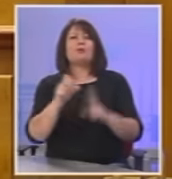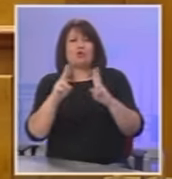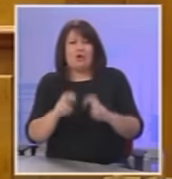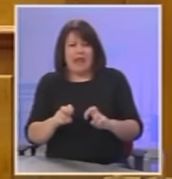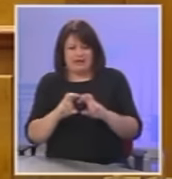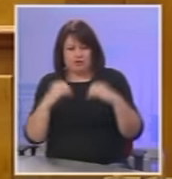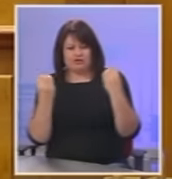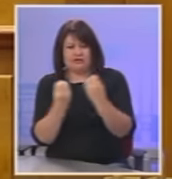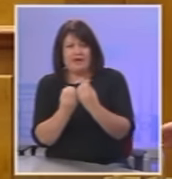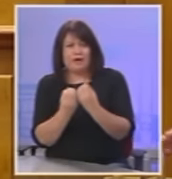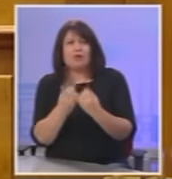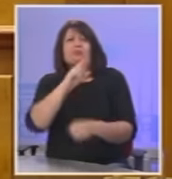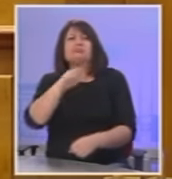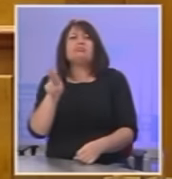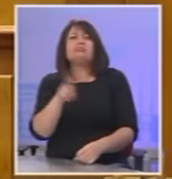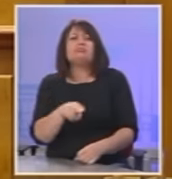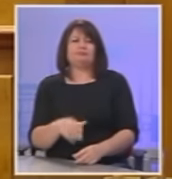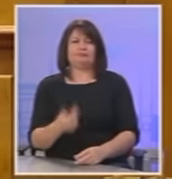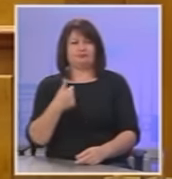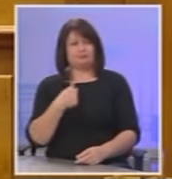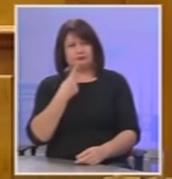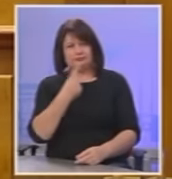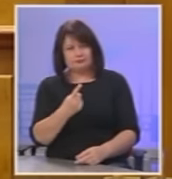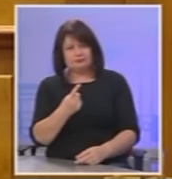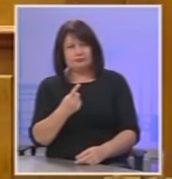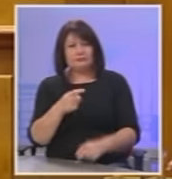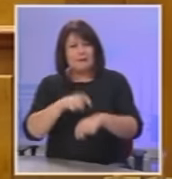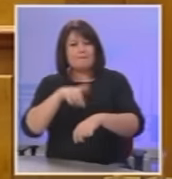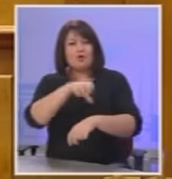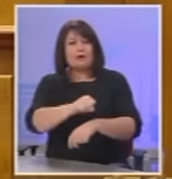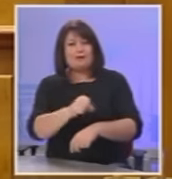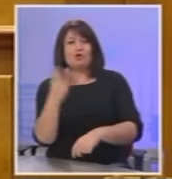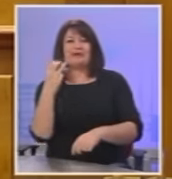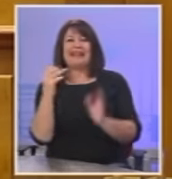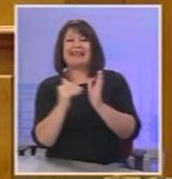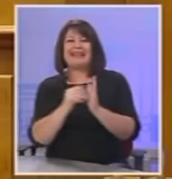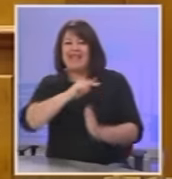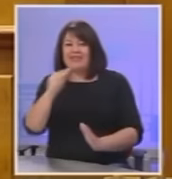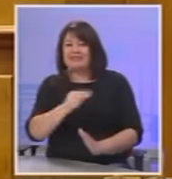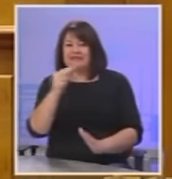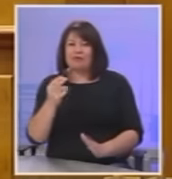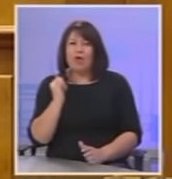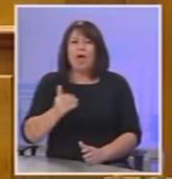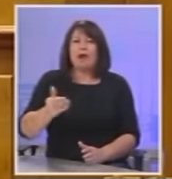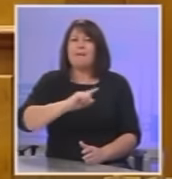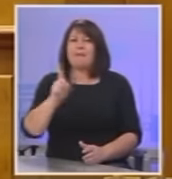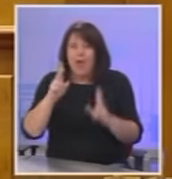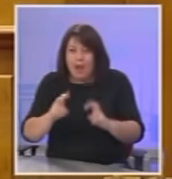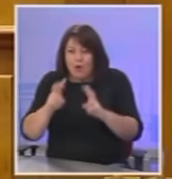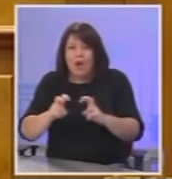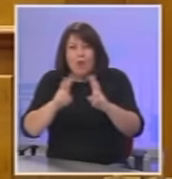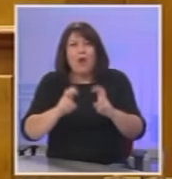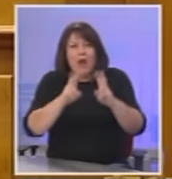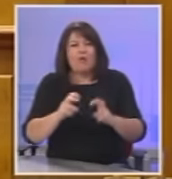συνέδριο. Εμείς, όπως σας είπαμε, ανεβάσαμε το όριο του προληπτικού ελέγχου στις 30.000 ευρώ για να μειωθούν οι καθυστερήσεις και να